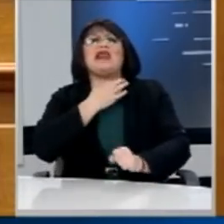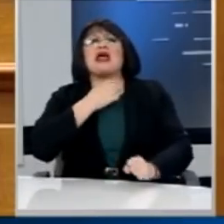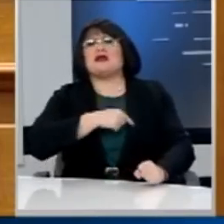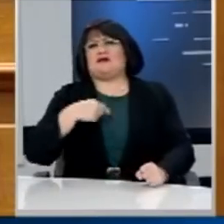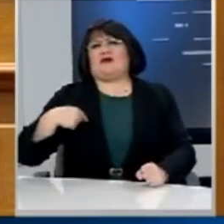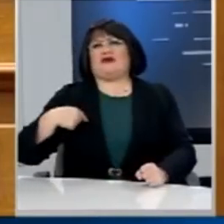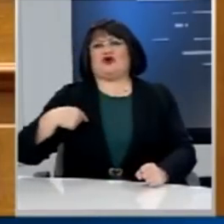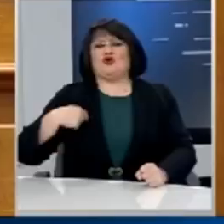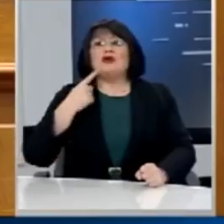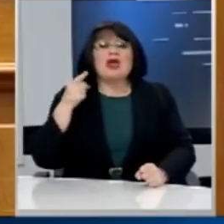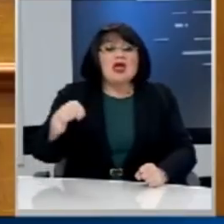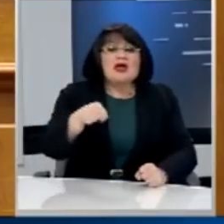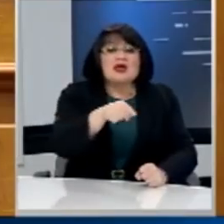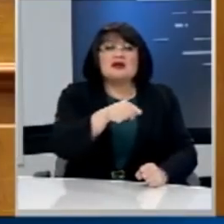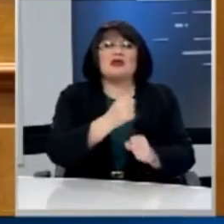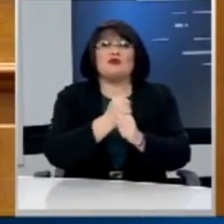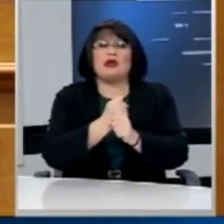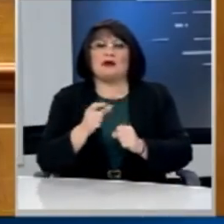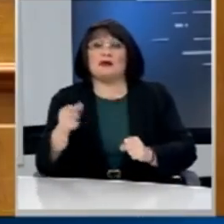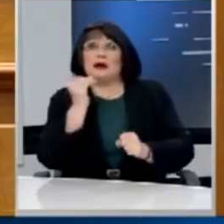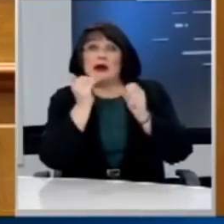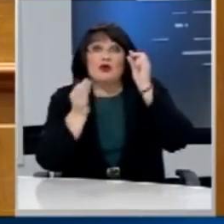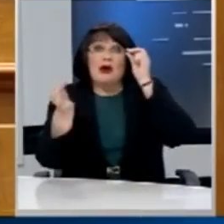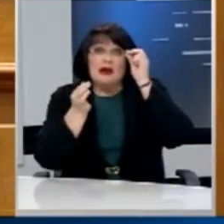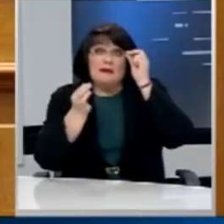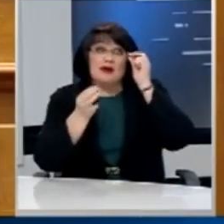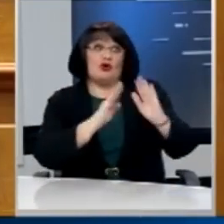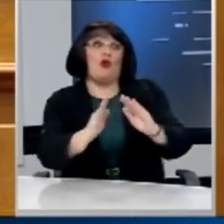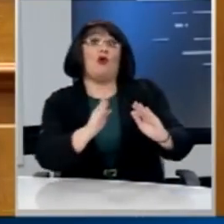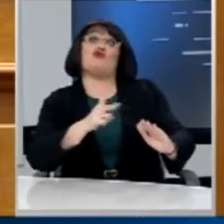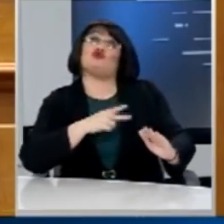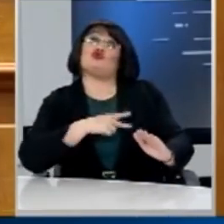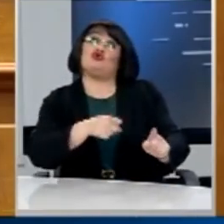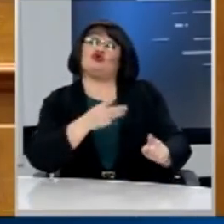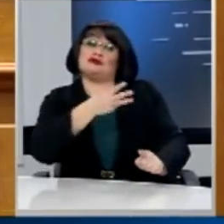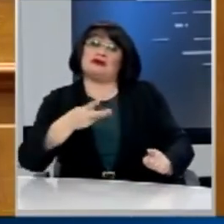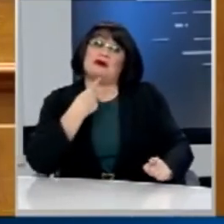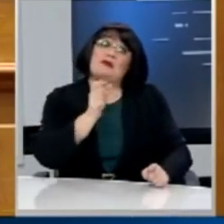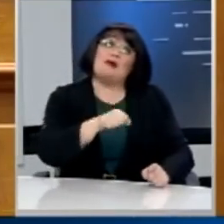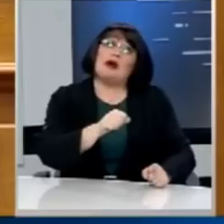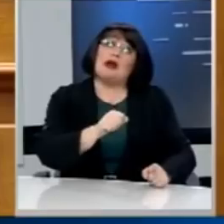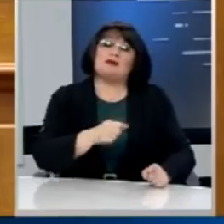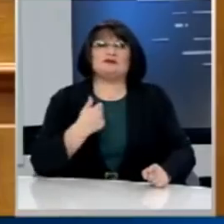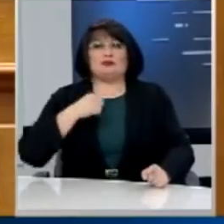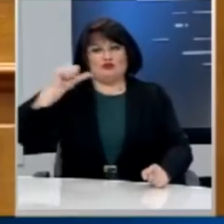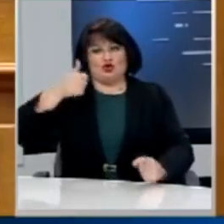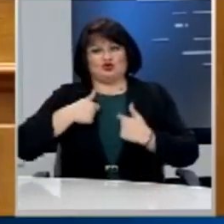τους. Σπεύσατε φυσικά να τους υπερασπιστείτε. Ζήτησα